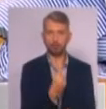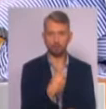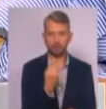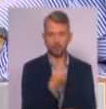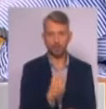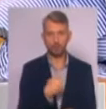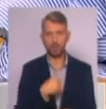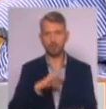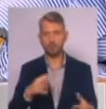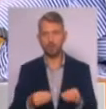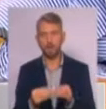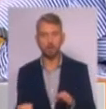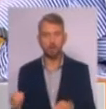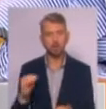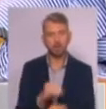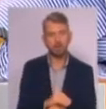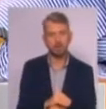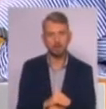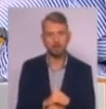результаті добавили такі,